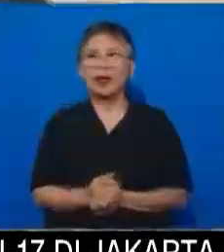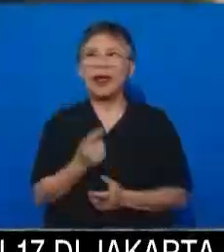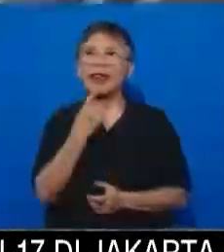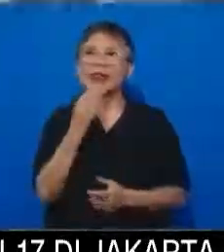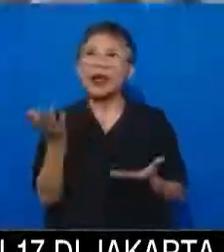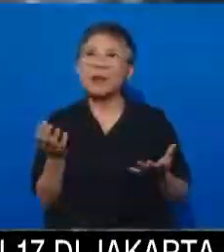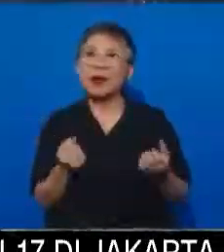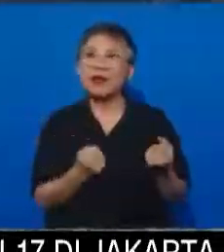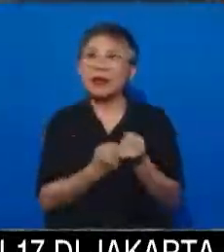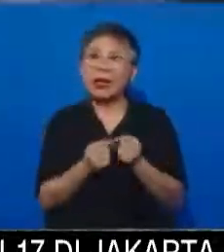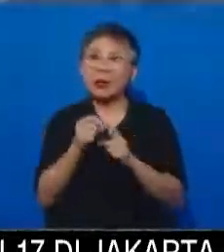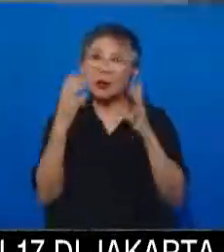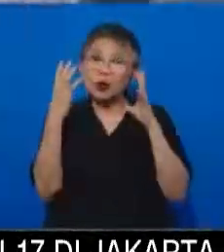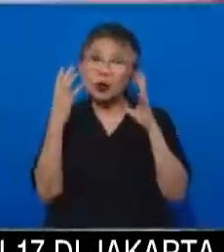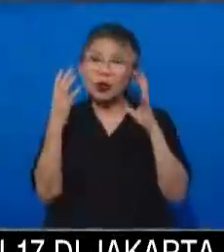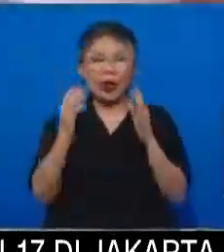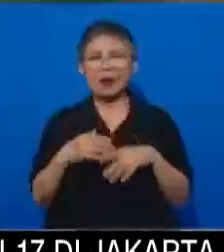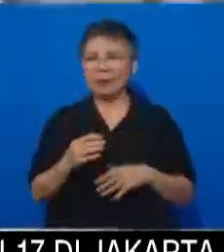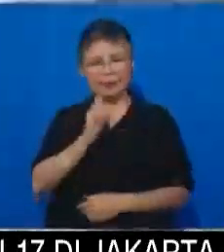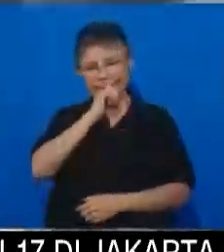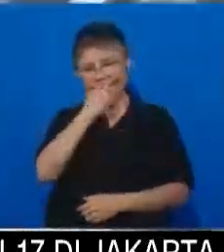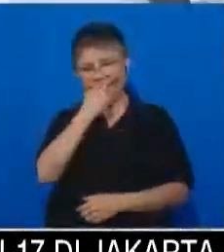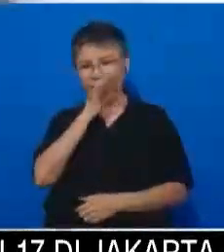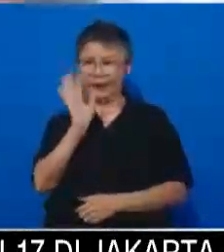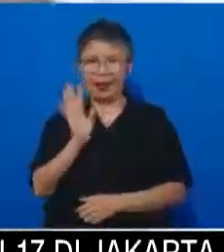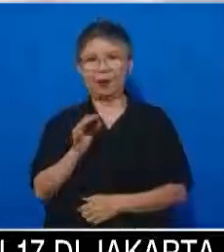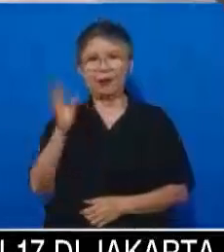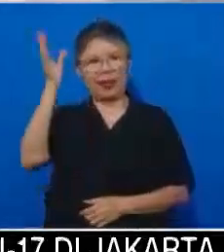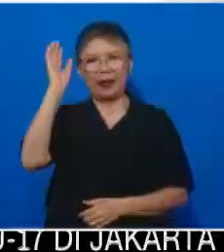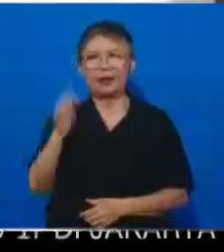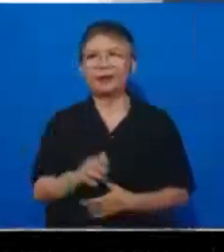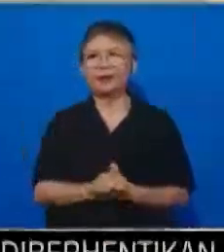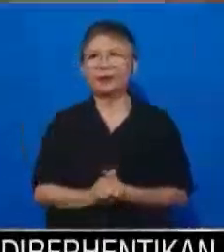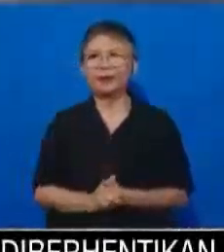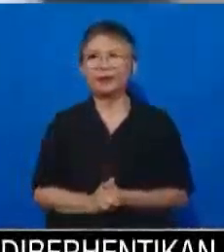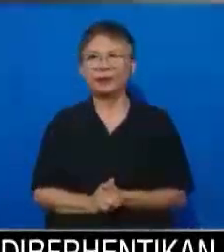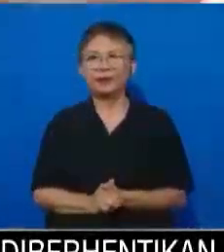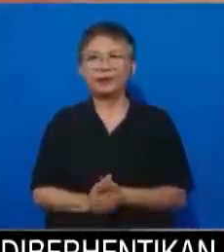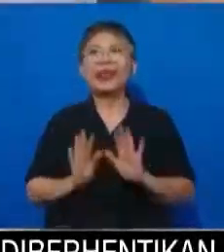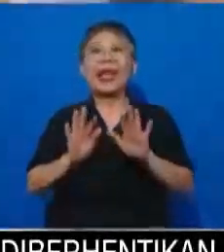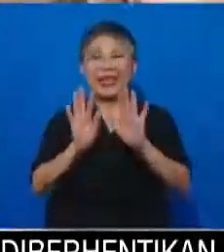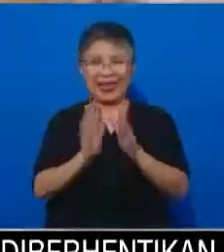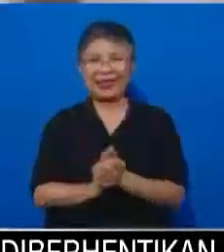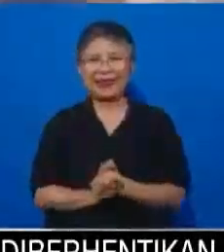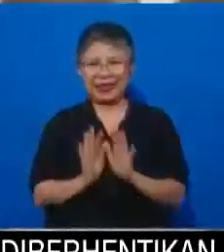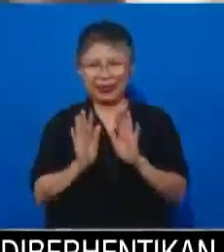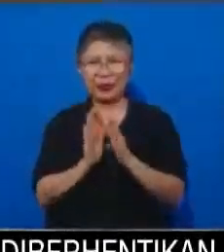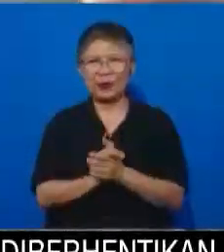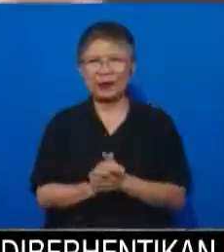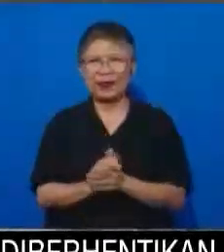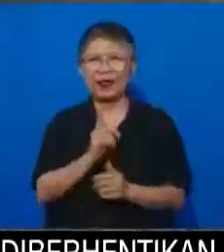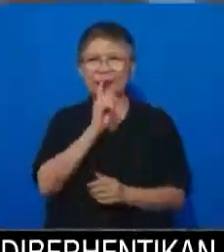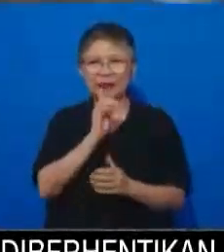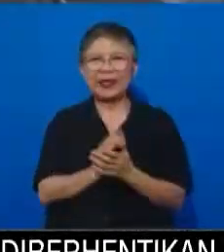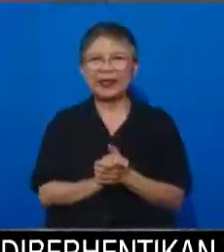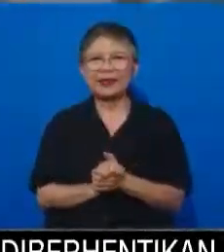Terkait dukungan Mas Bobi ke Prabowo Gibran, Mas. Nanti ketemu siapa di dalam, Mas? Oke. Ketemu Pak Omar apa